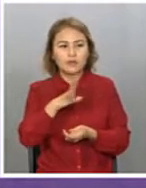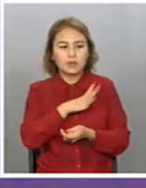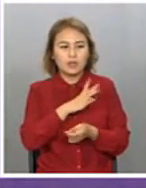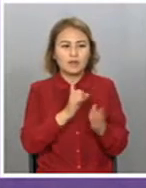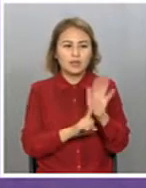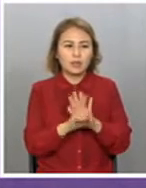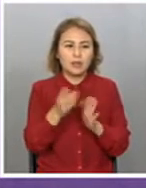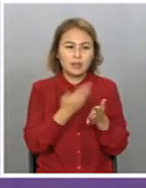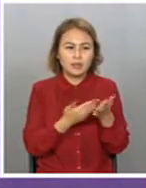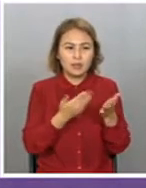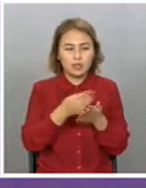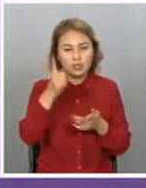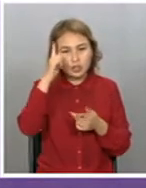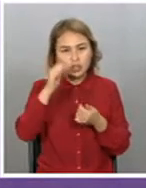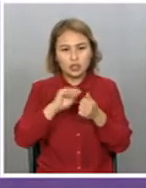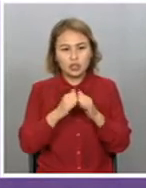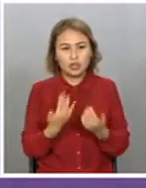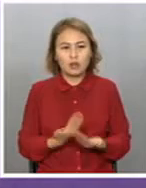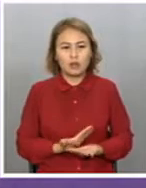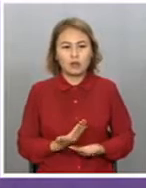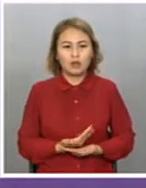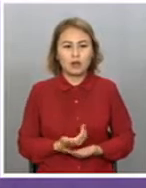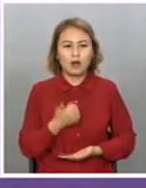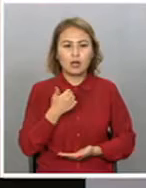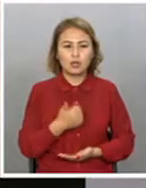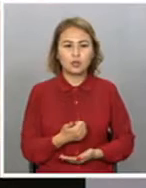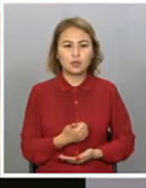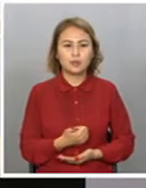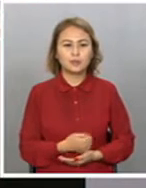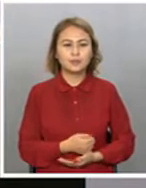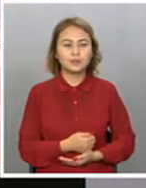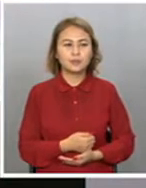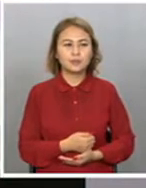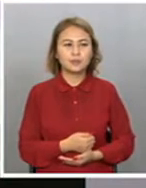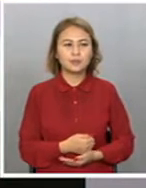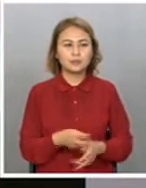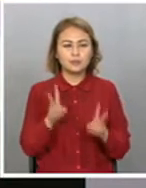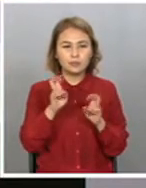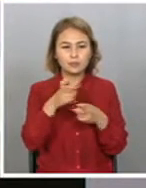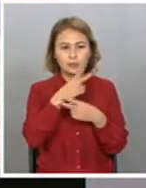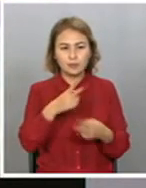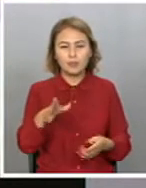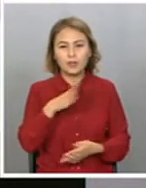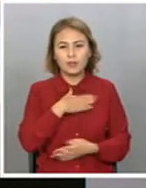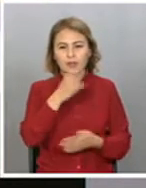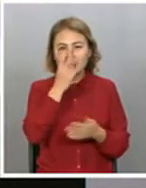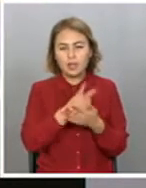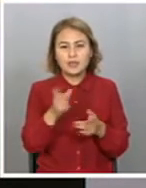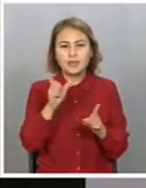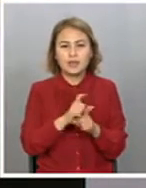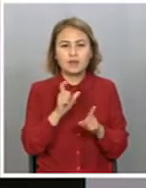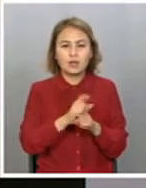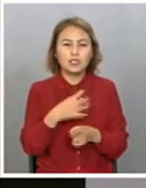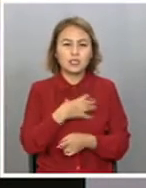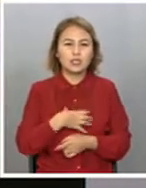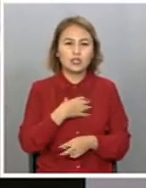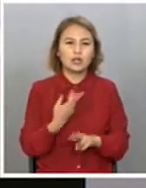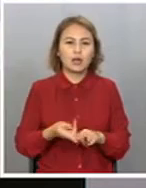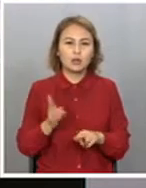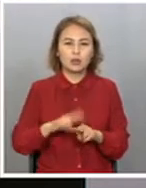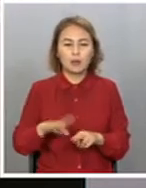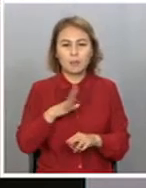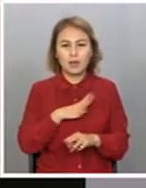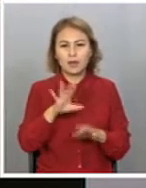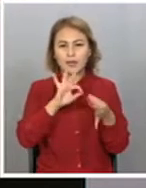внял советом отца и жил хорошо». В тексте мы встретили слова, значения которых